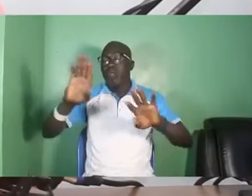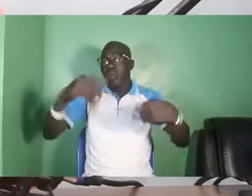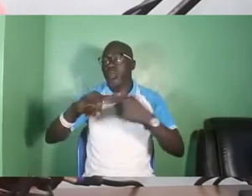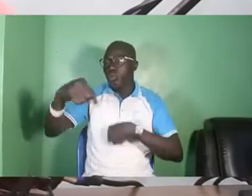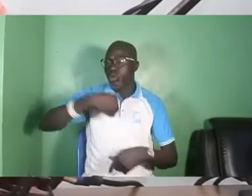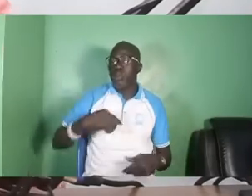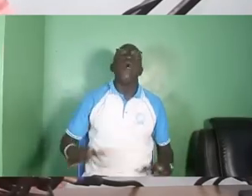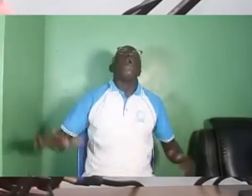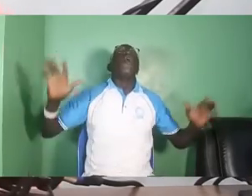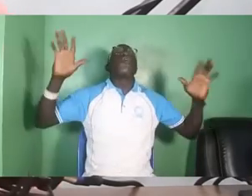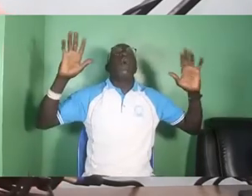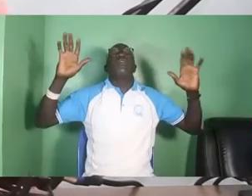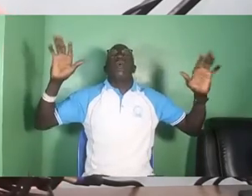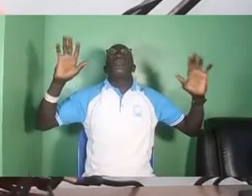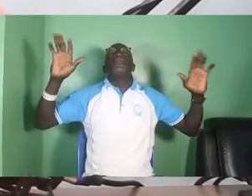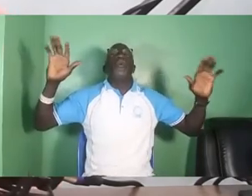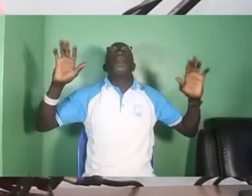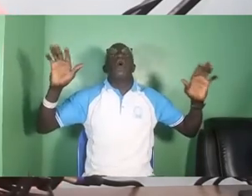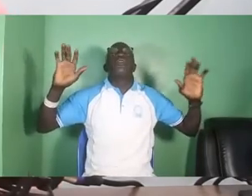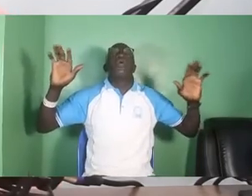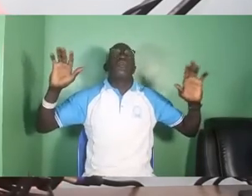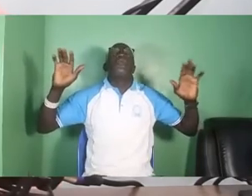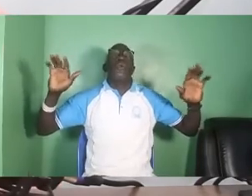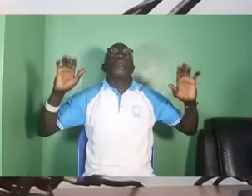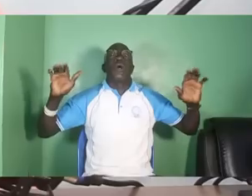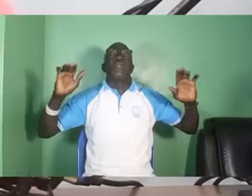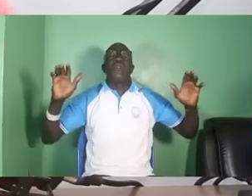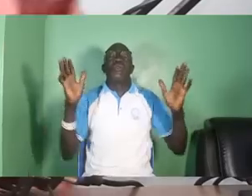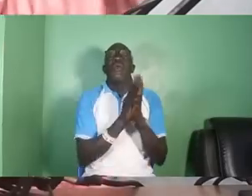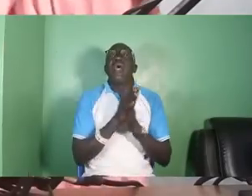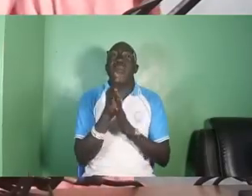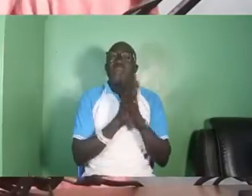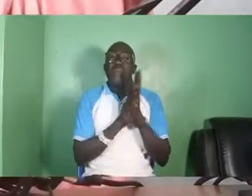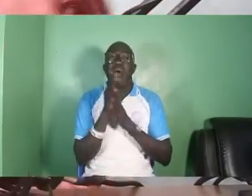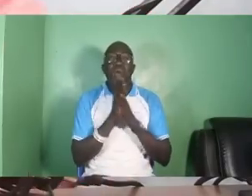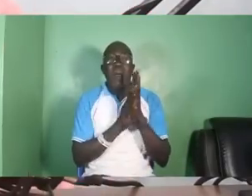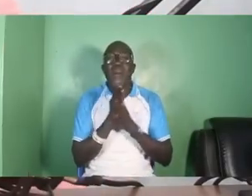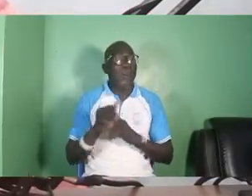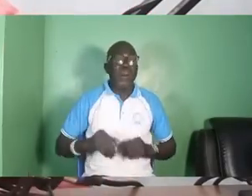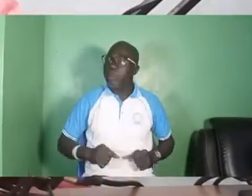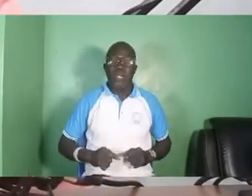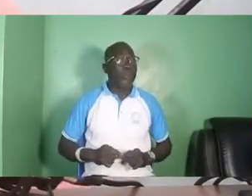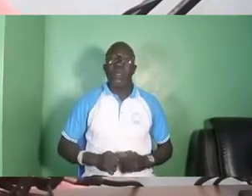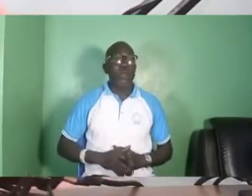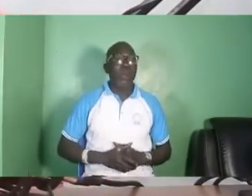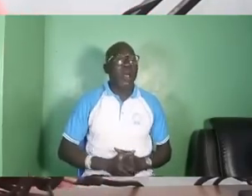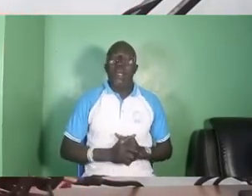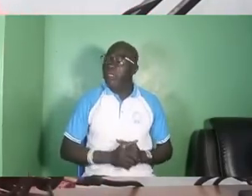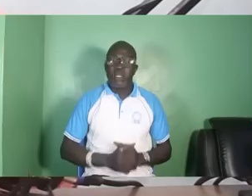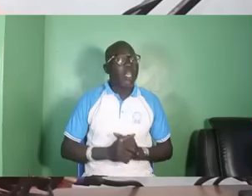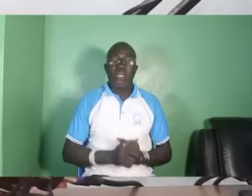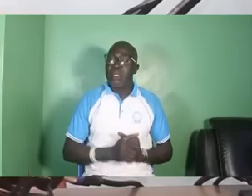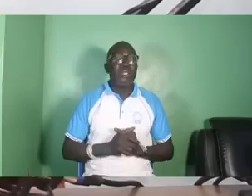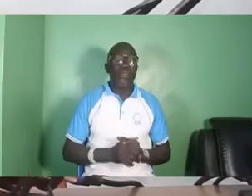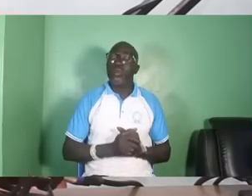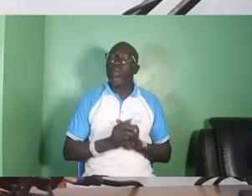Oh yeah, wow. Oluwa Jesu, Oluwa Jesu, Oluwa Jesu. Elimo, Oluwa Jesu. Ise